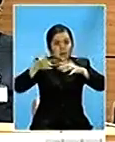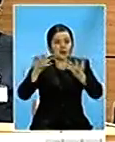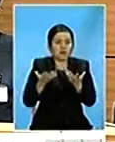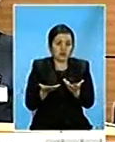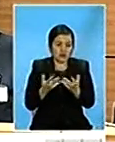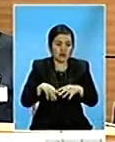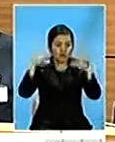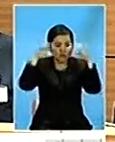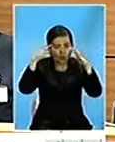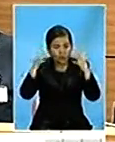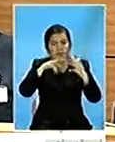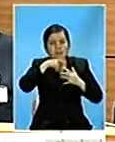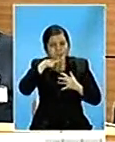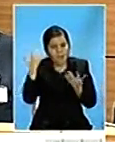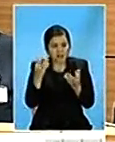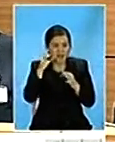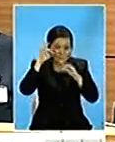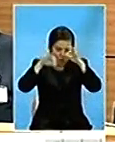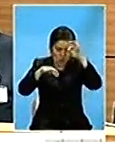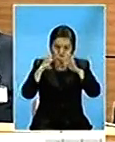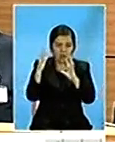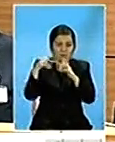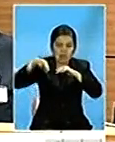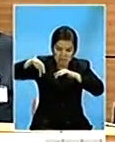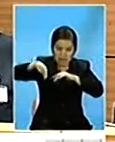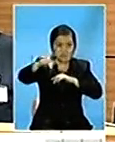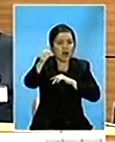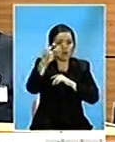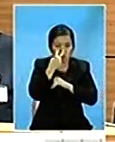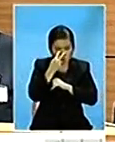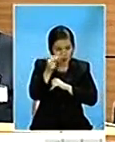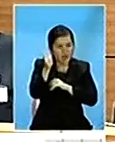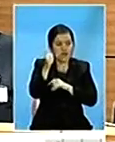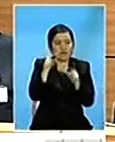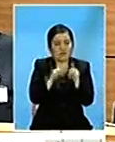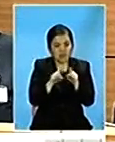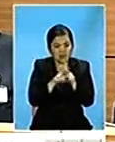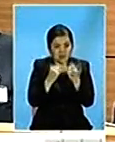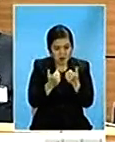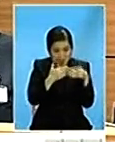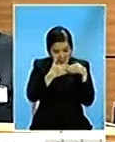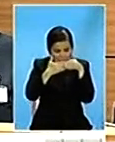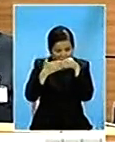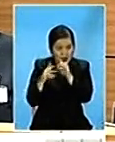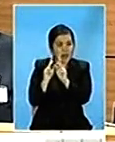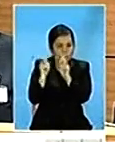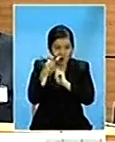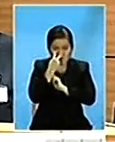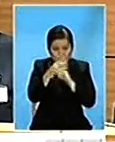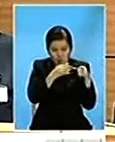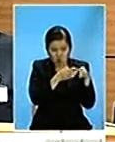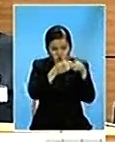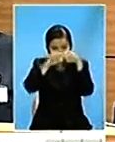มหน้าแล้งก็แล้งไม่มีน้ำสักหยดเดินข้ามได้อันนี้ดูได้เลยเพราะผมพาคณะกรรมการไปดูตั้ง